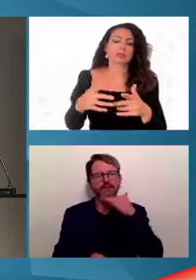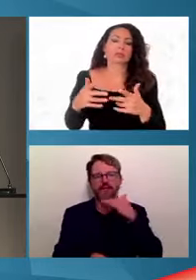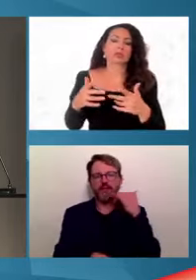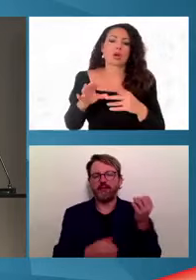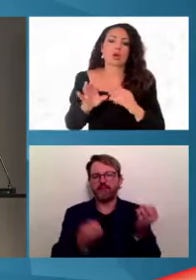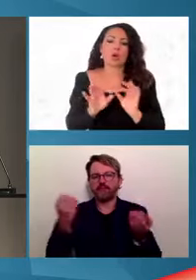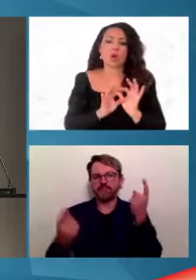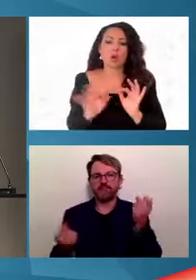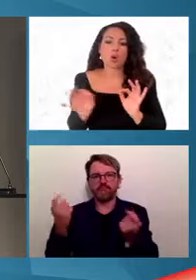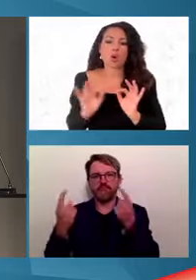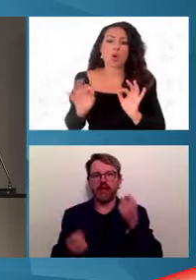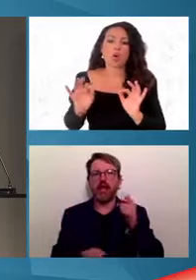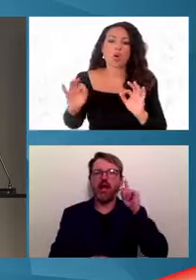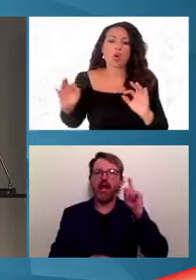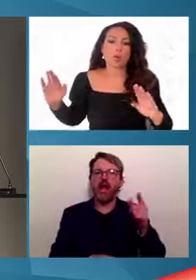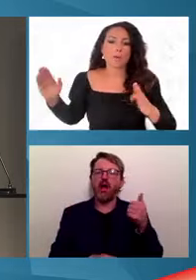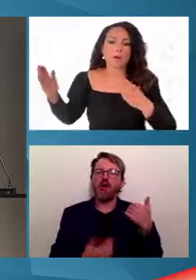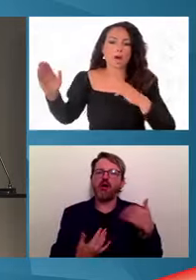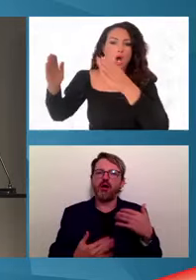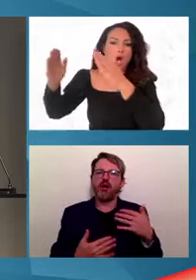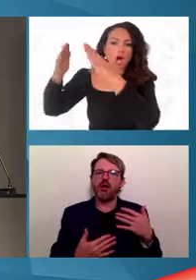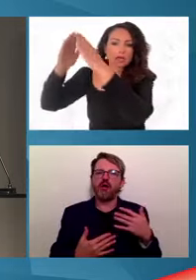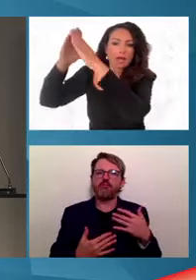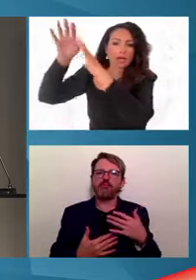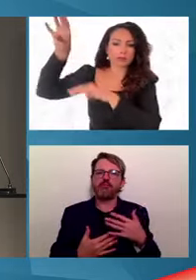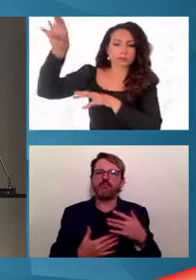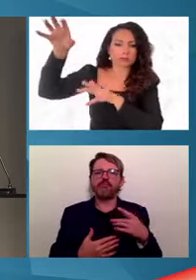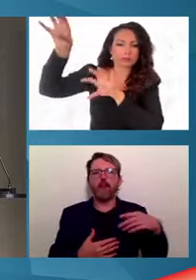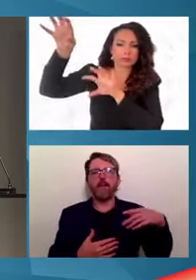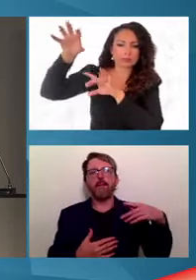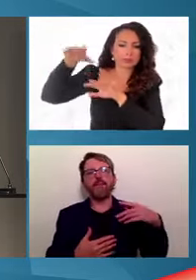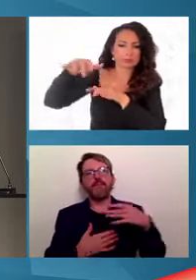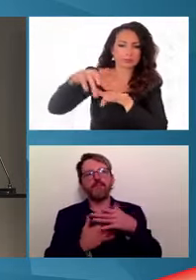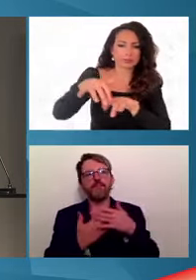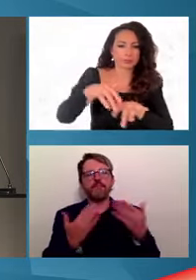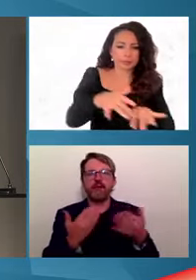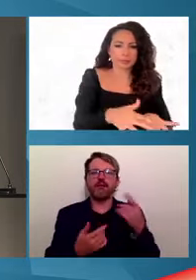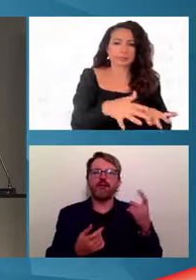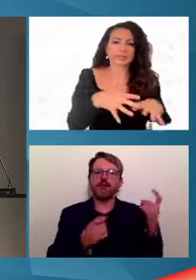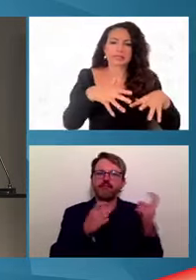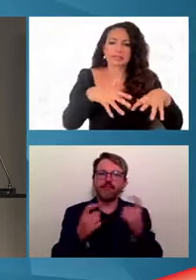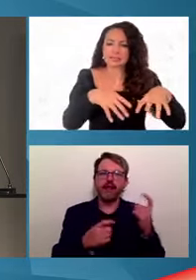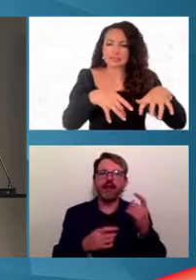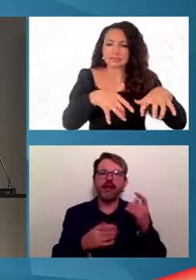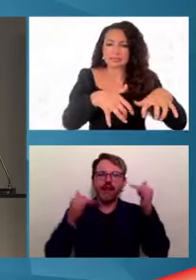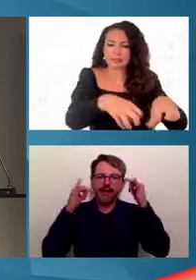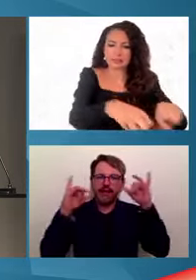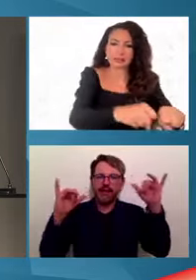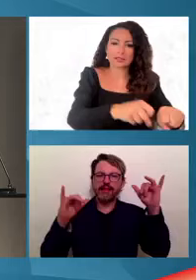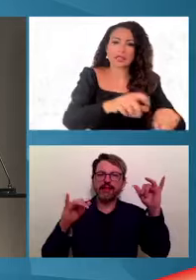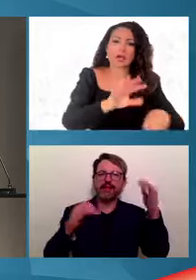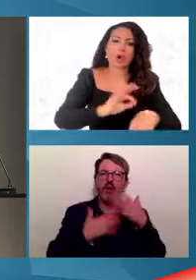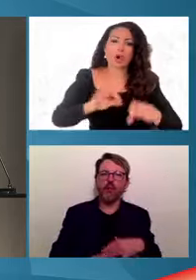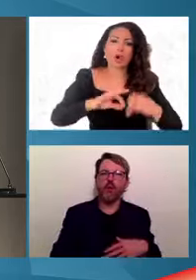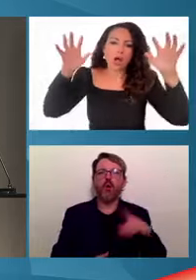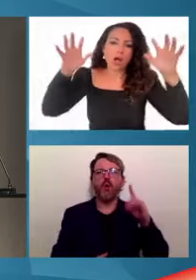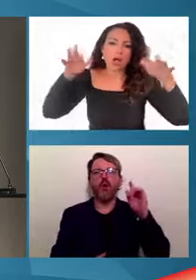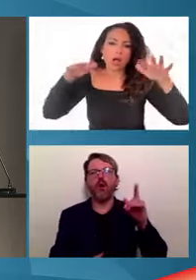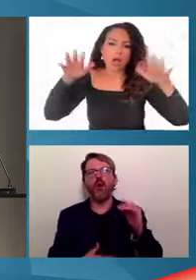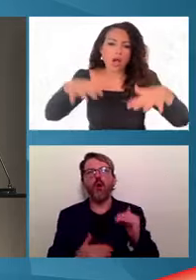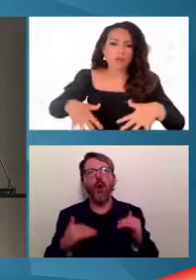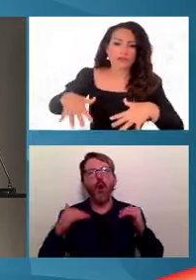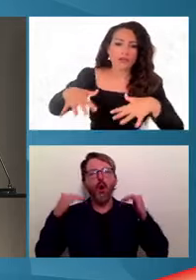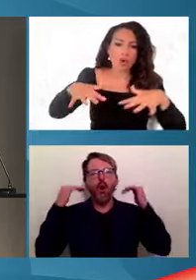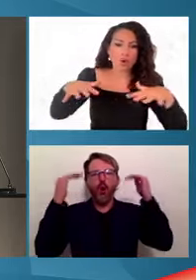Themen auch, wie die Pestiziddebatte, das Tierwohl, aber vor allem auch die Diskussion um Overtourism,